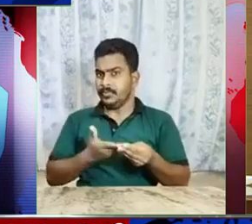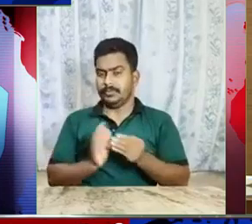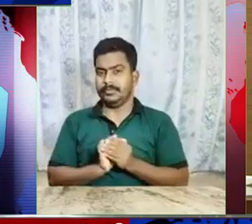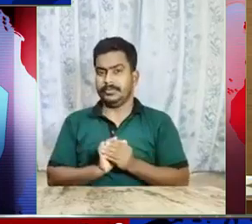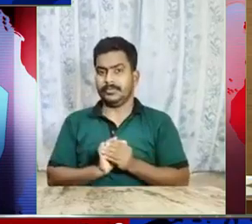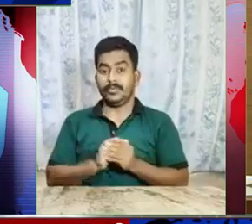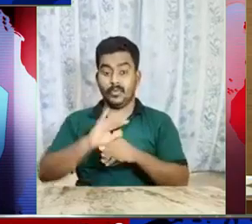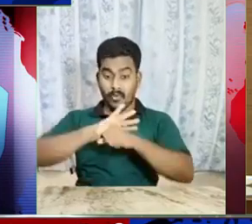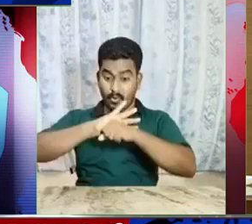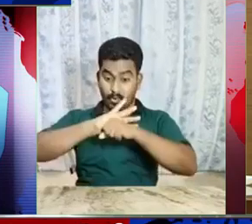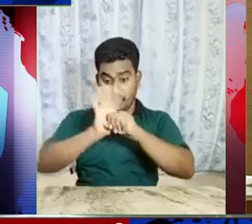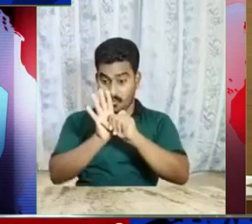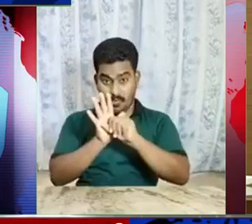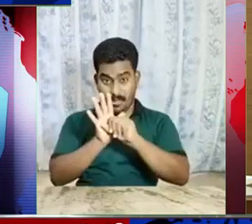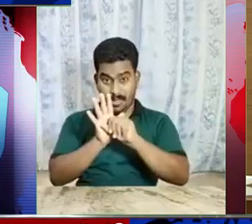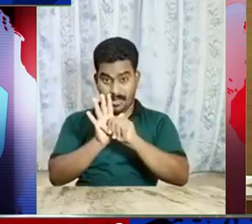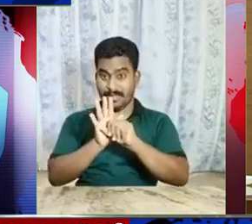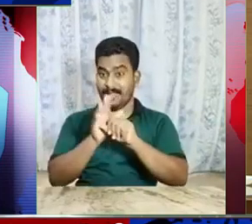ദൗർഭാഗ്യകരമാണ്.